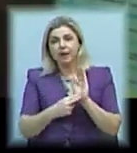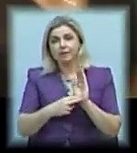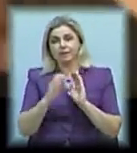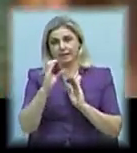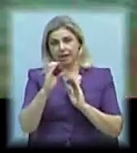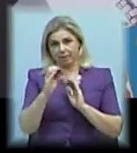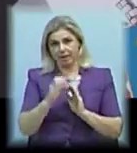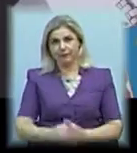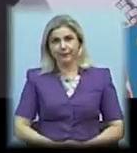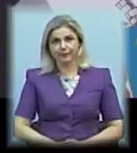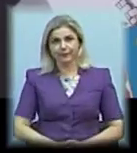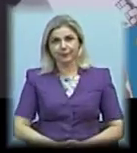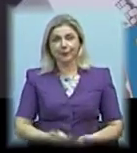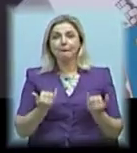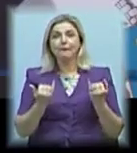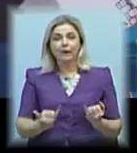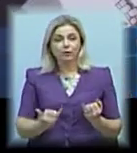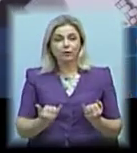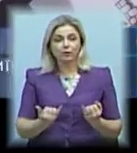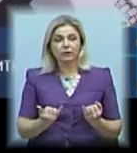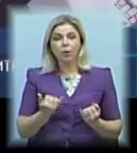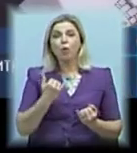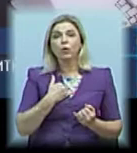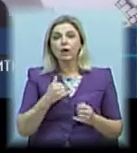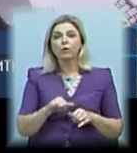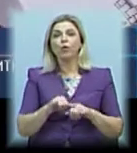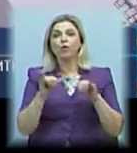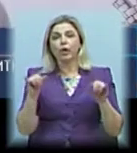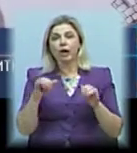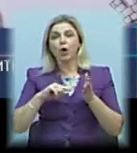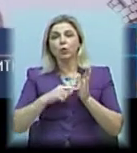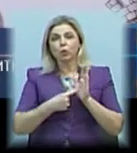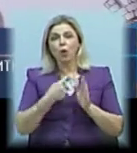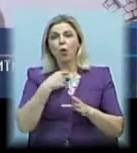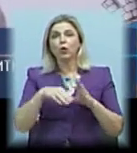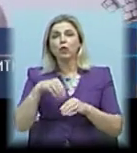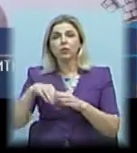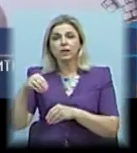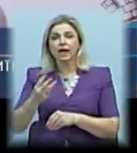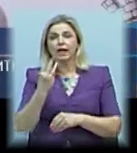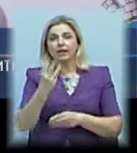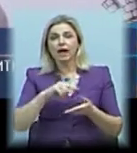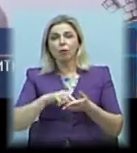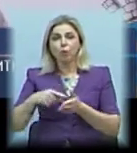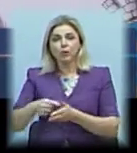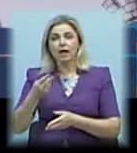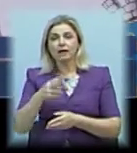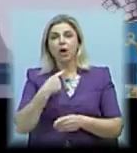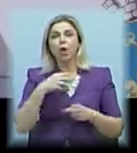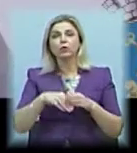включно. На сьогодні у нас збільшились пункти для голосування. Це 3 пункти для голосування